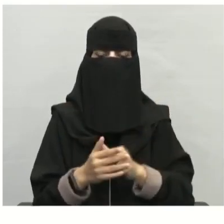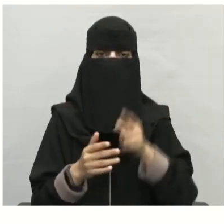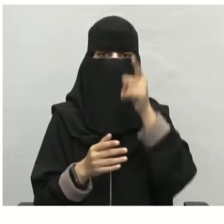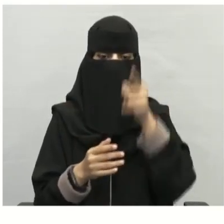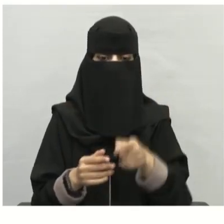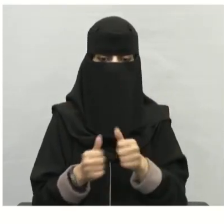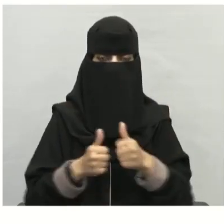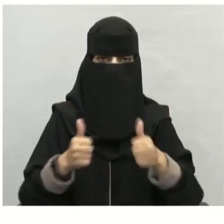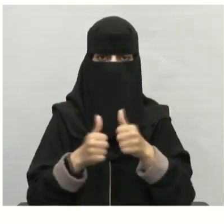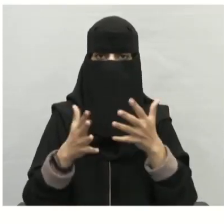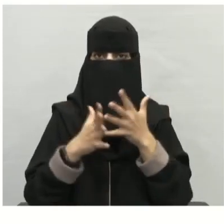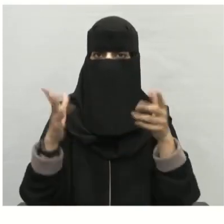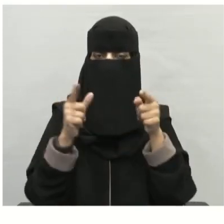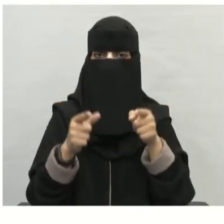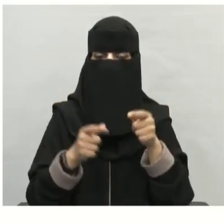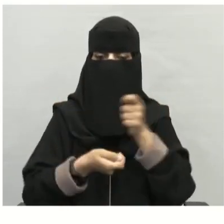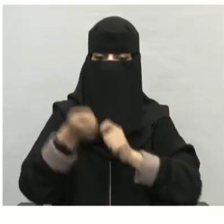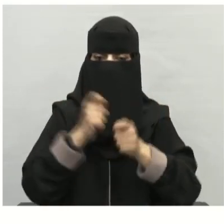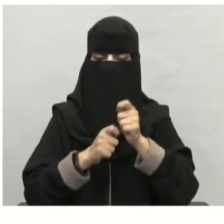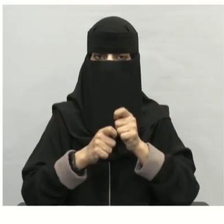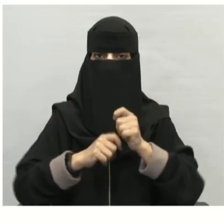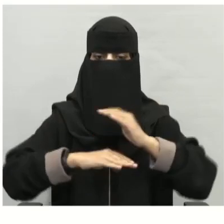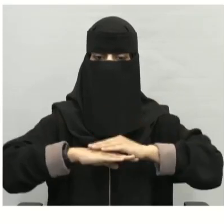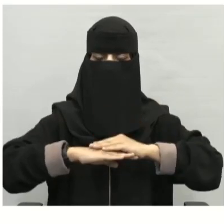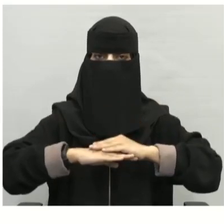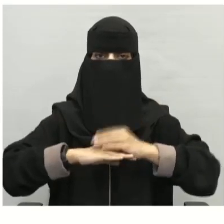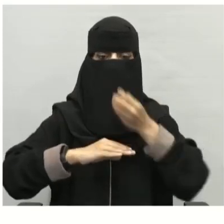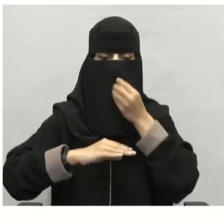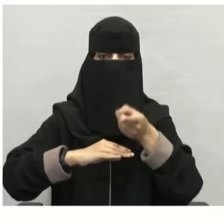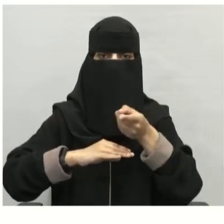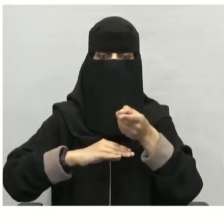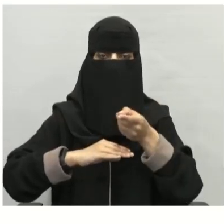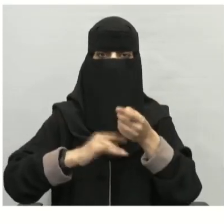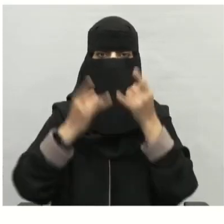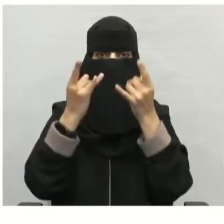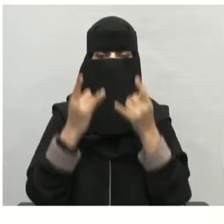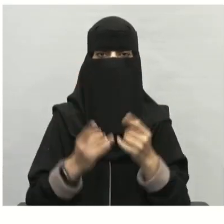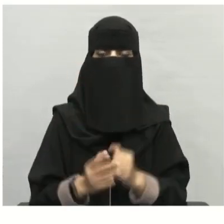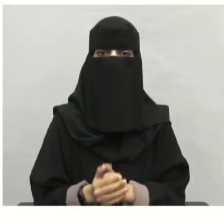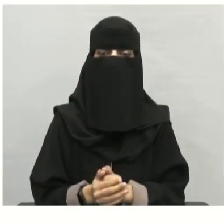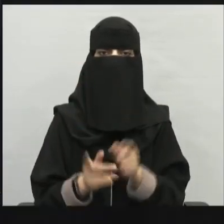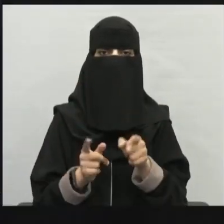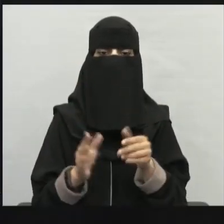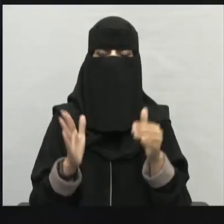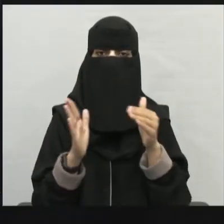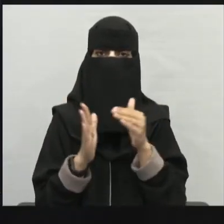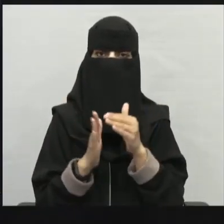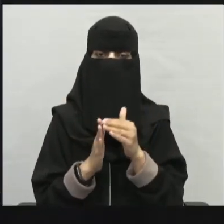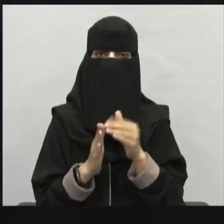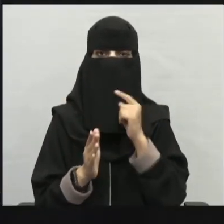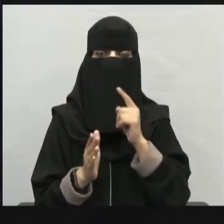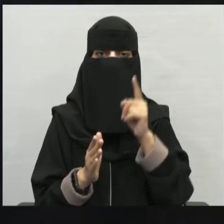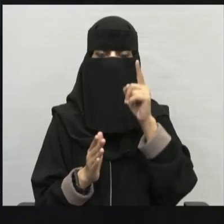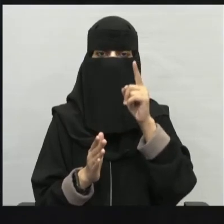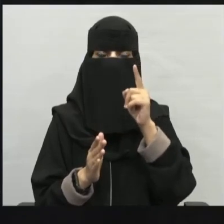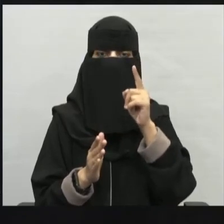اذا الاسره الدور الكبير في تكوين العادات الغذائيه الجيده وبهذا نكون باذن الله